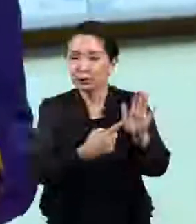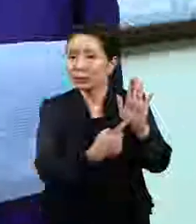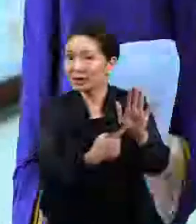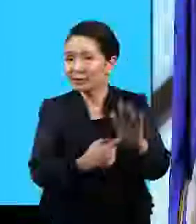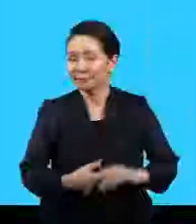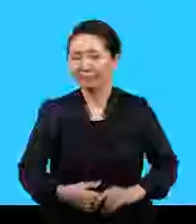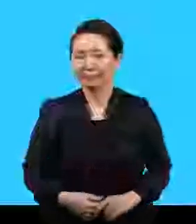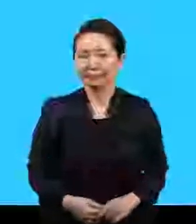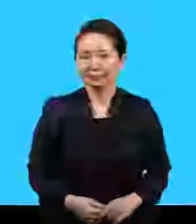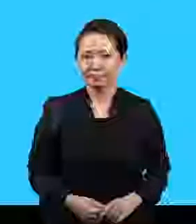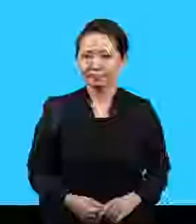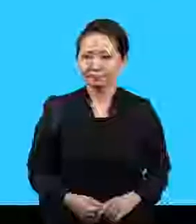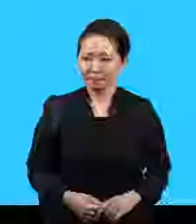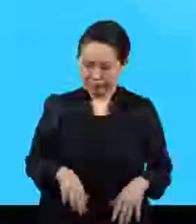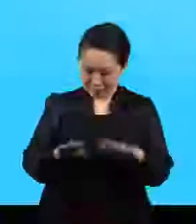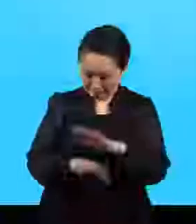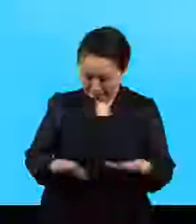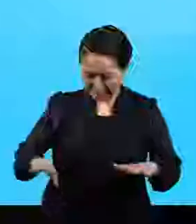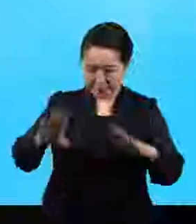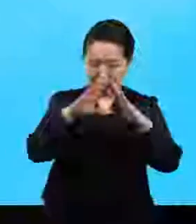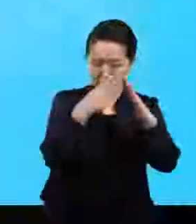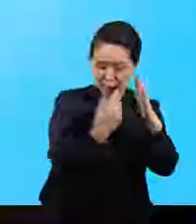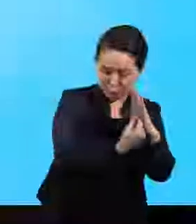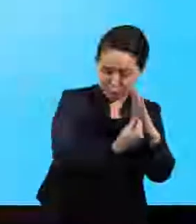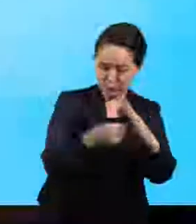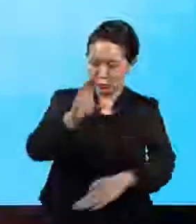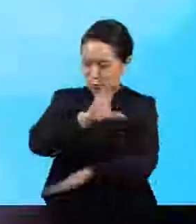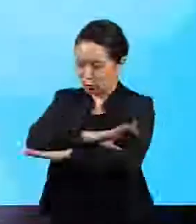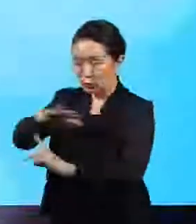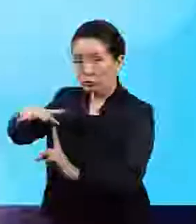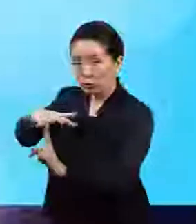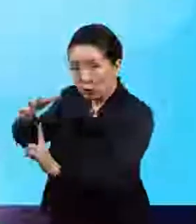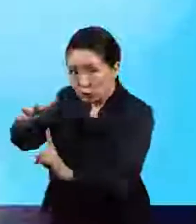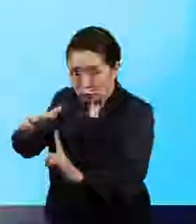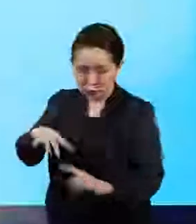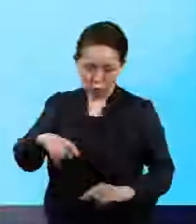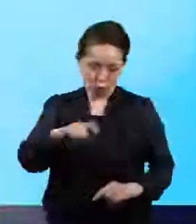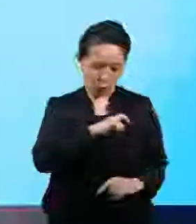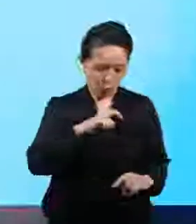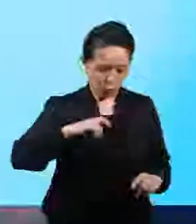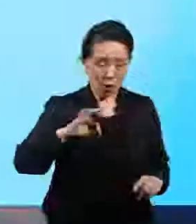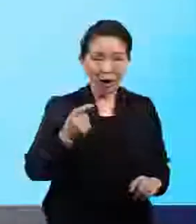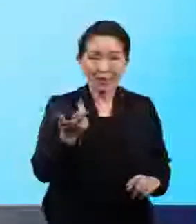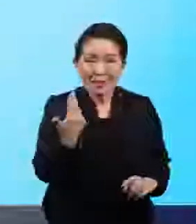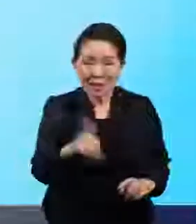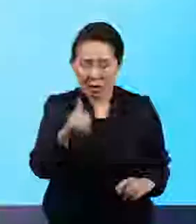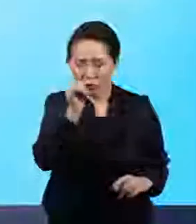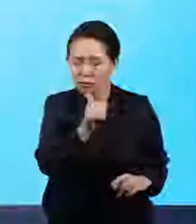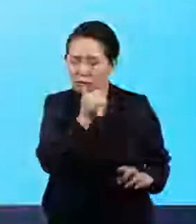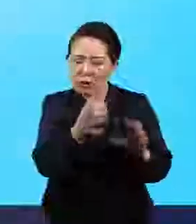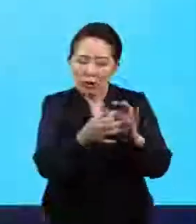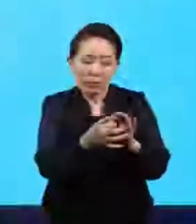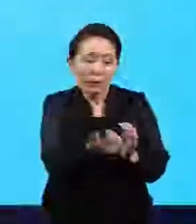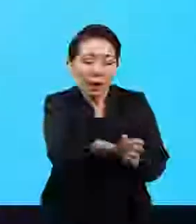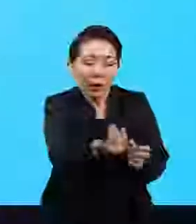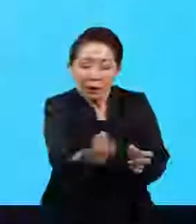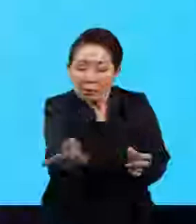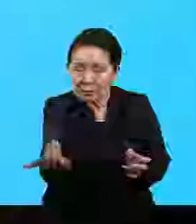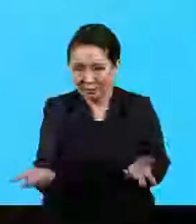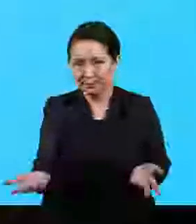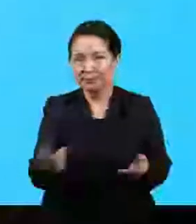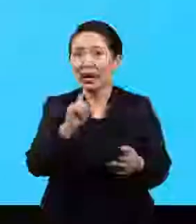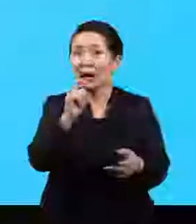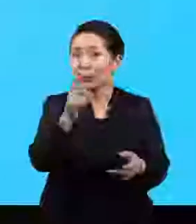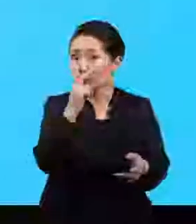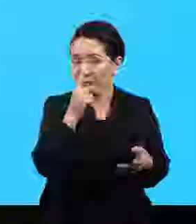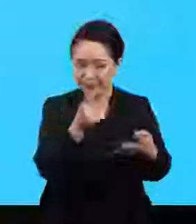хүргье. Сурагчид гэр болон сургуулийн орчинд хувийн орон зай ба нууцтай холбоотой асуудлыг дурдна уу гэхэд дараах хариулт өгсөн байна.